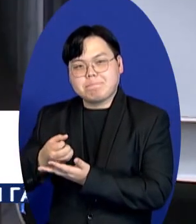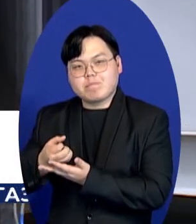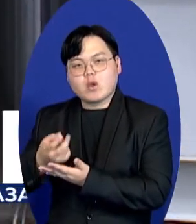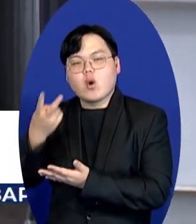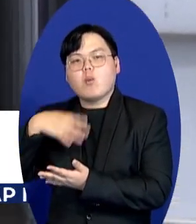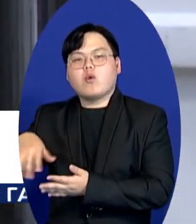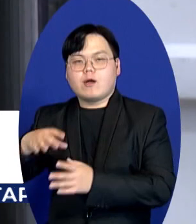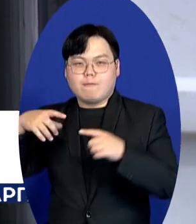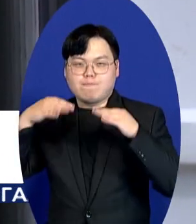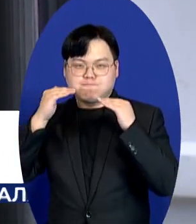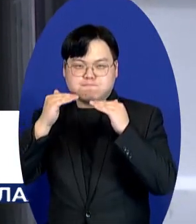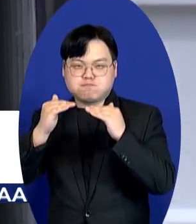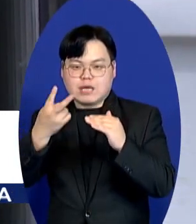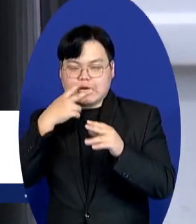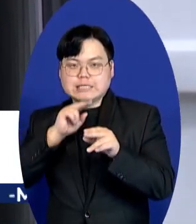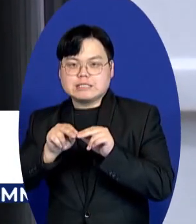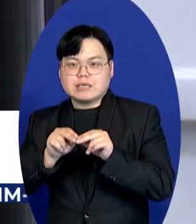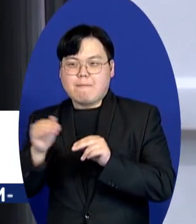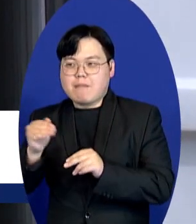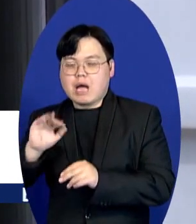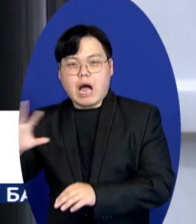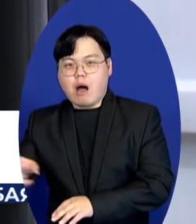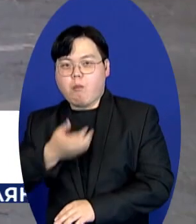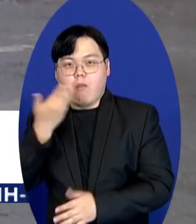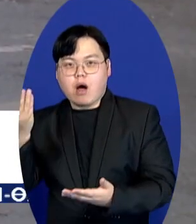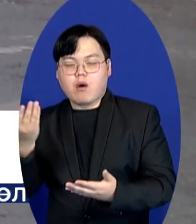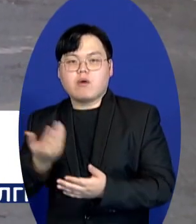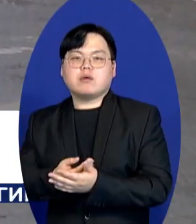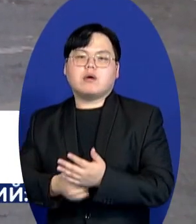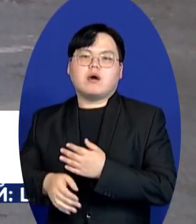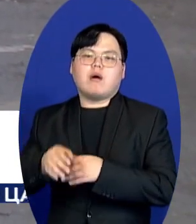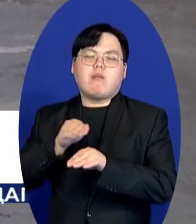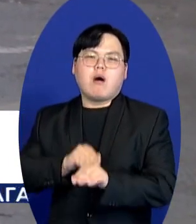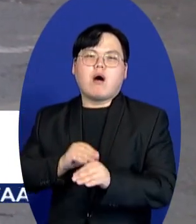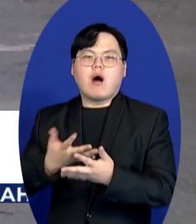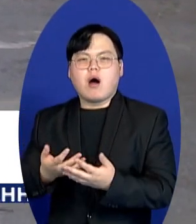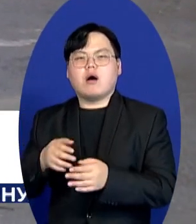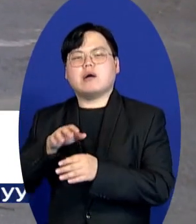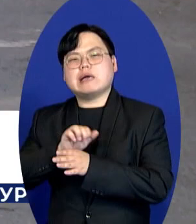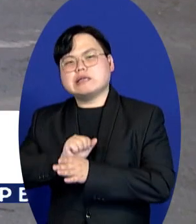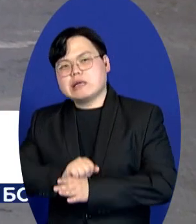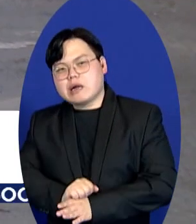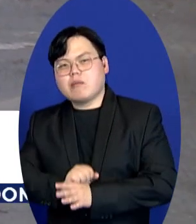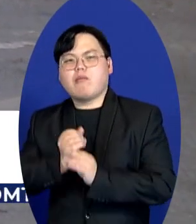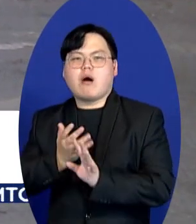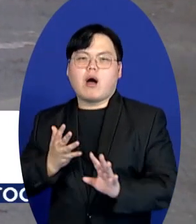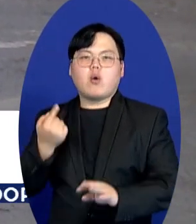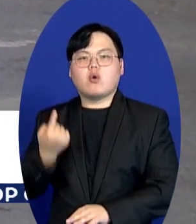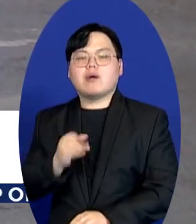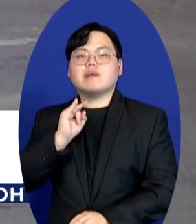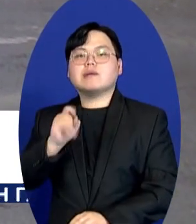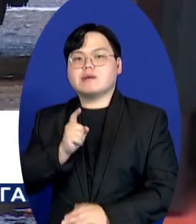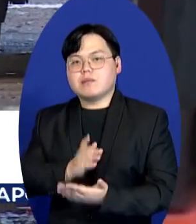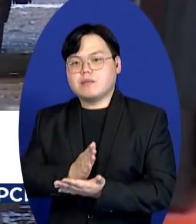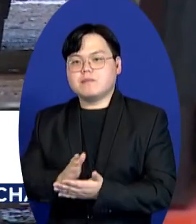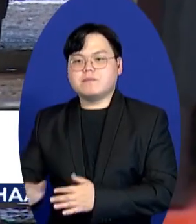байгаа суудлын автомашинуудыг эзлүүд нь авахгүй байгааг шалтгаалan энэ мэд маш их хэмжээний очир дараал ачаал үүснэг албаны их сурвалжууд мэдээлж ирсэн